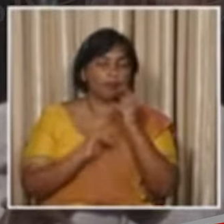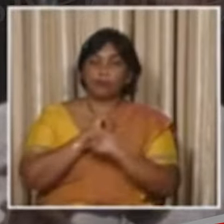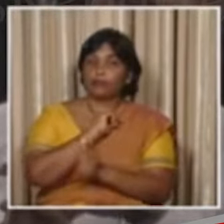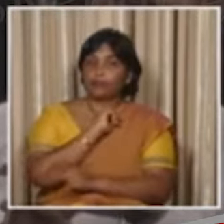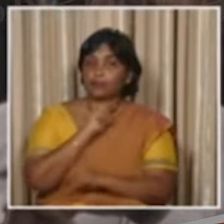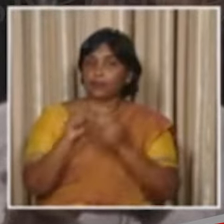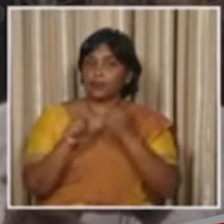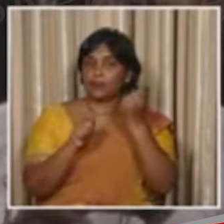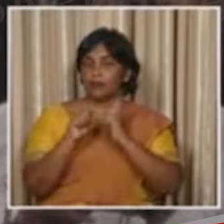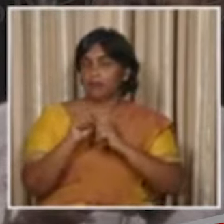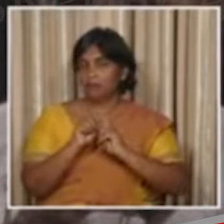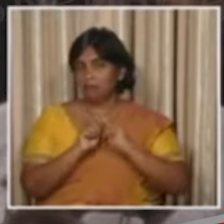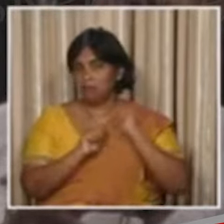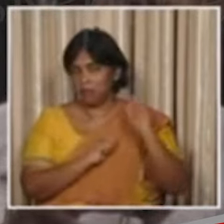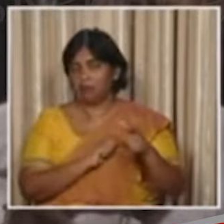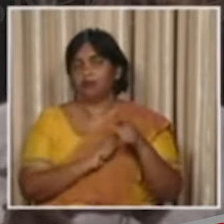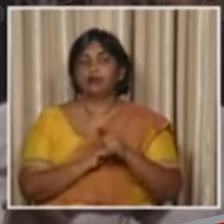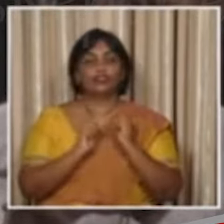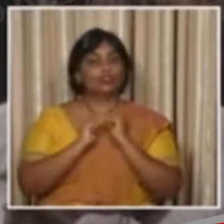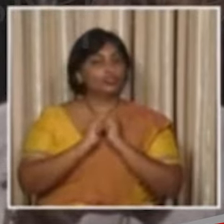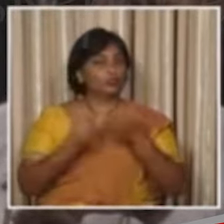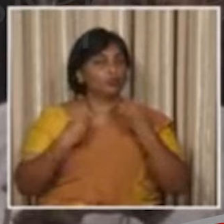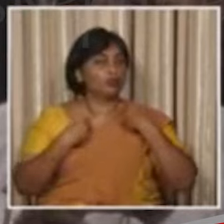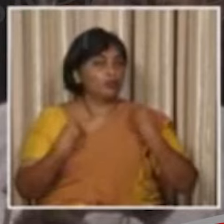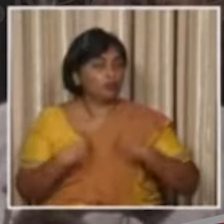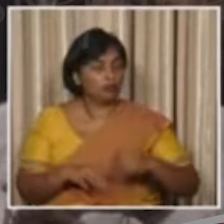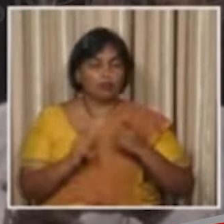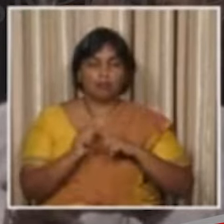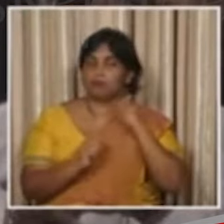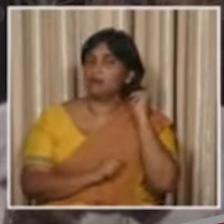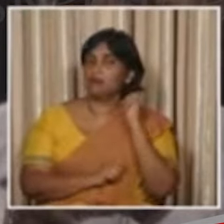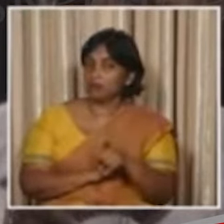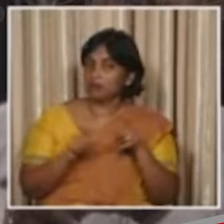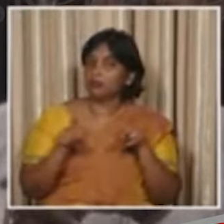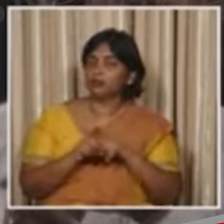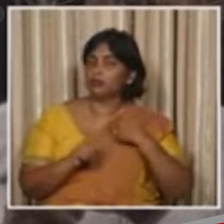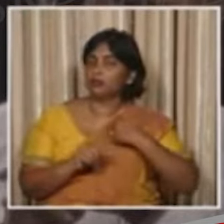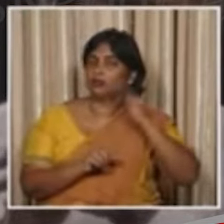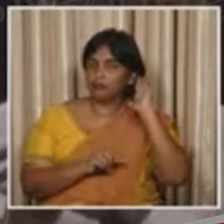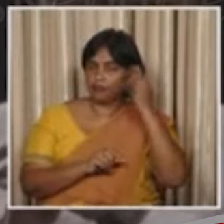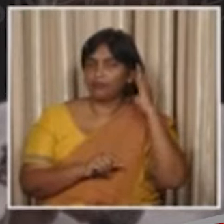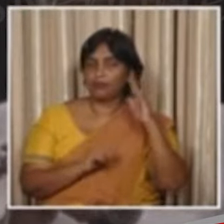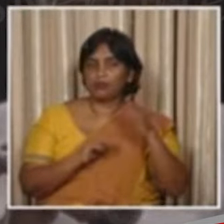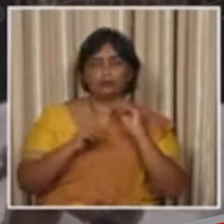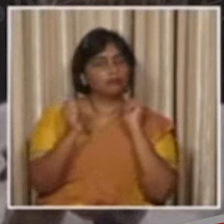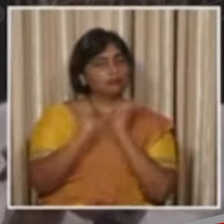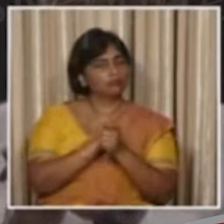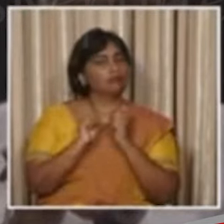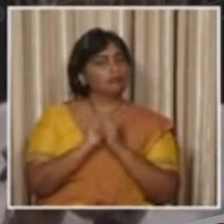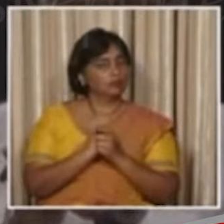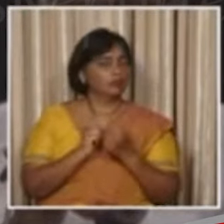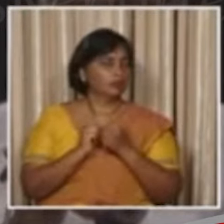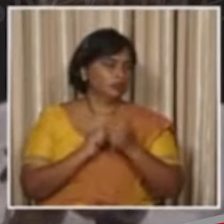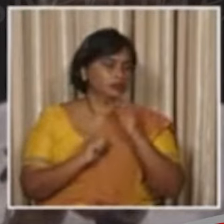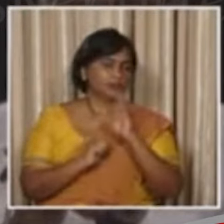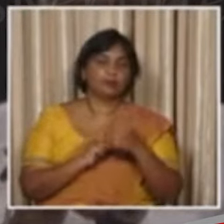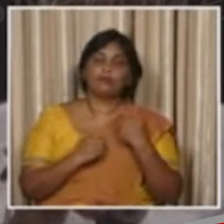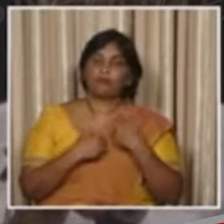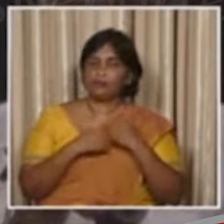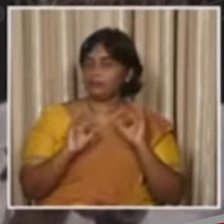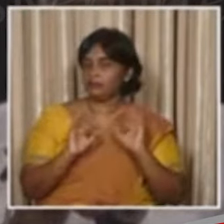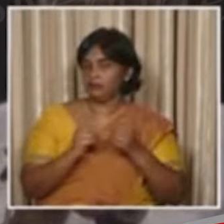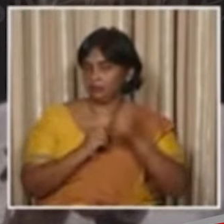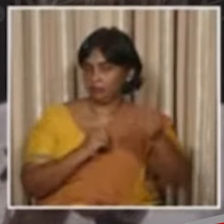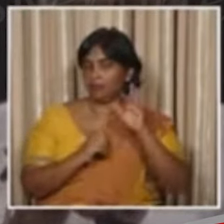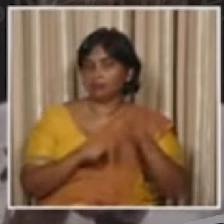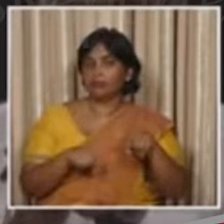දීමනා ලබා දෙන්න, ඒ වගේම රැකිය අහිමිවීමකදී වන්දි ගෙවීම වැනි සුවිශේෂී සංශෝධනයක් සිද්ධ වෙන්න අපි සූදානම් කරලා